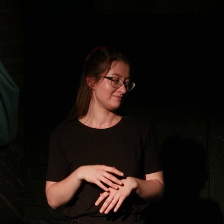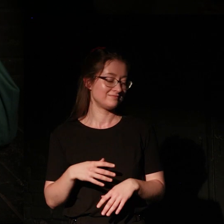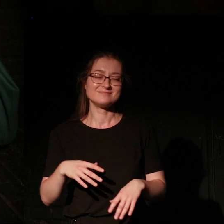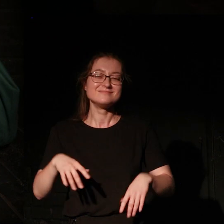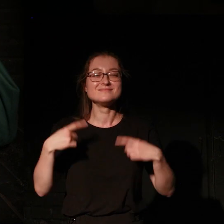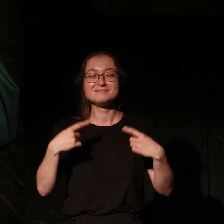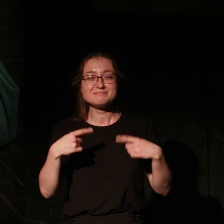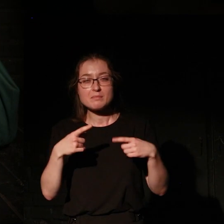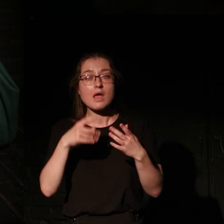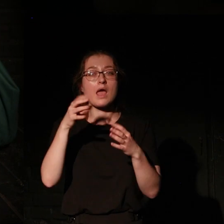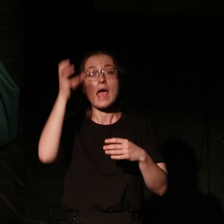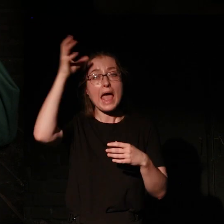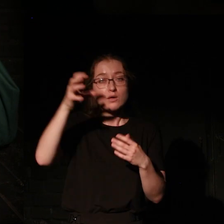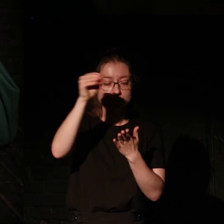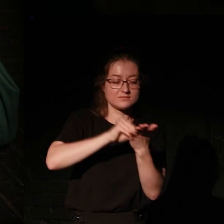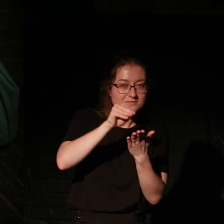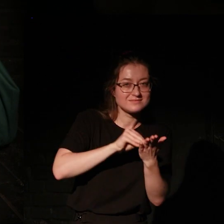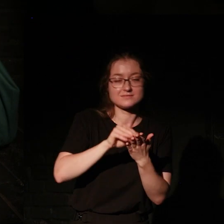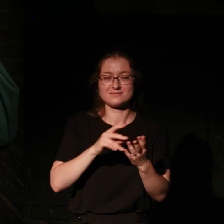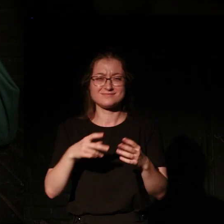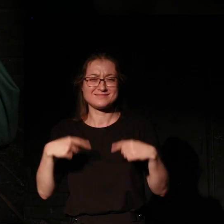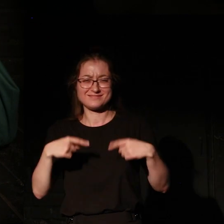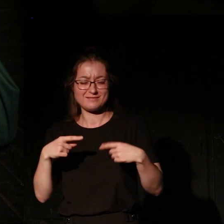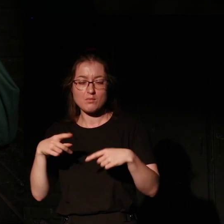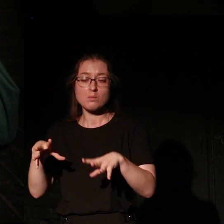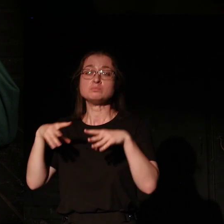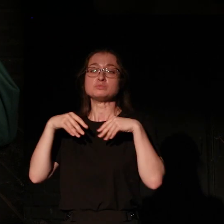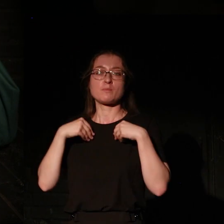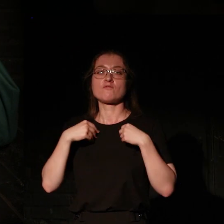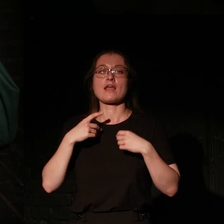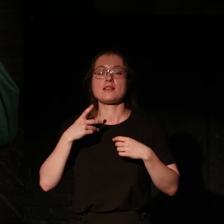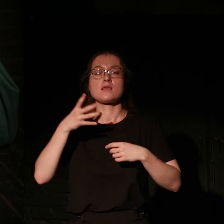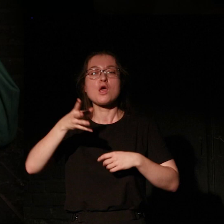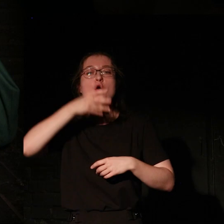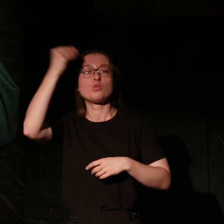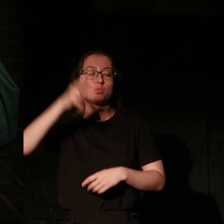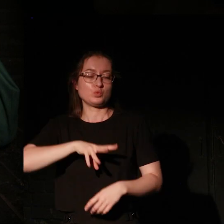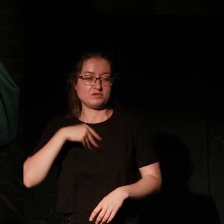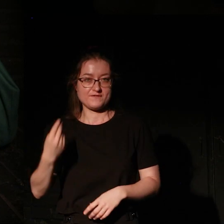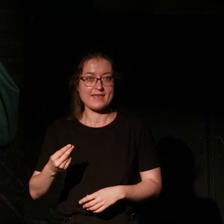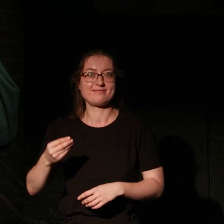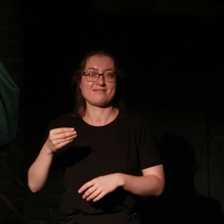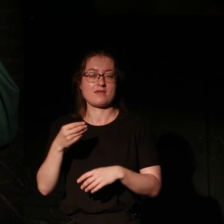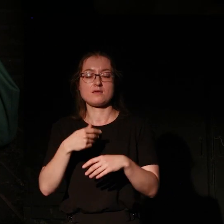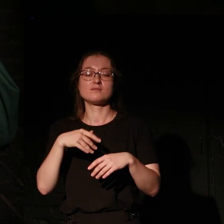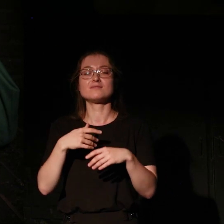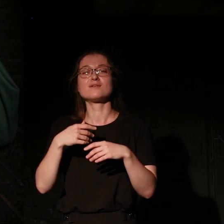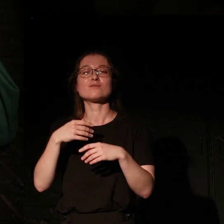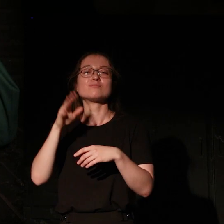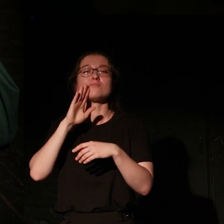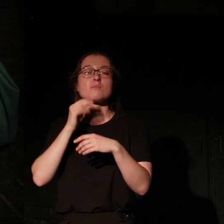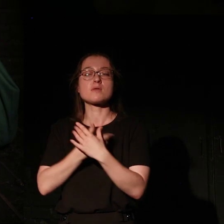gołębicy, który im siadał na ramieniu i szeptał i rzeczywiście wtedy zapisywali to